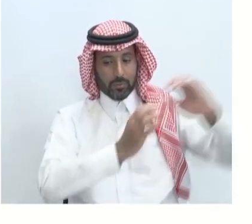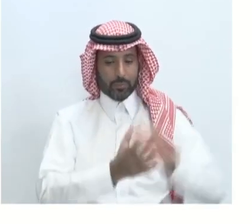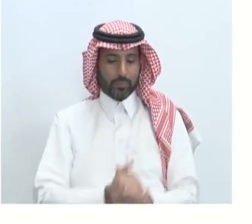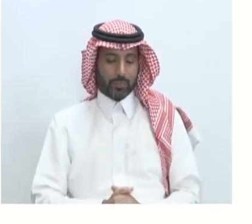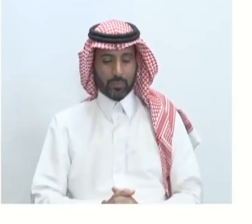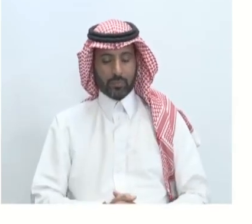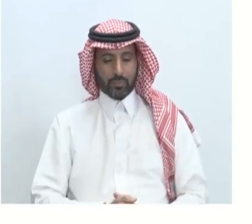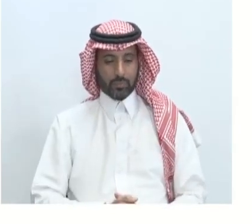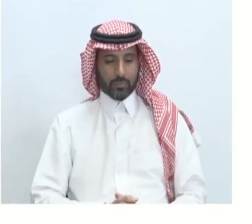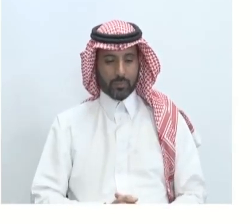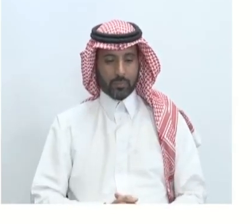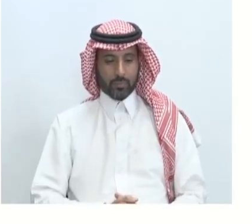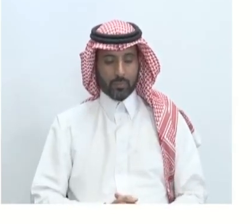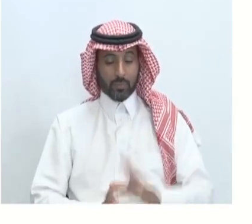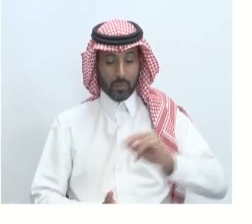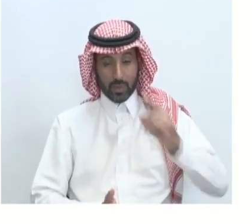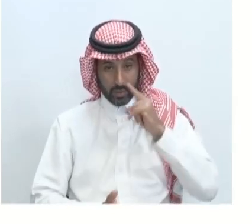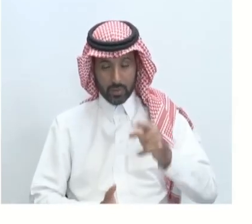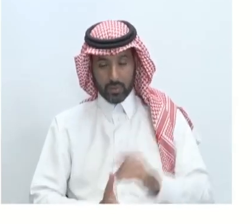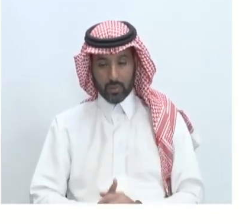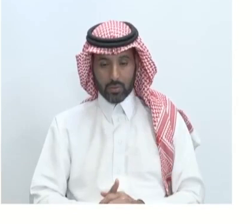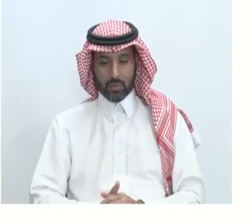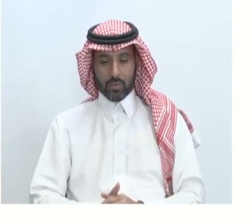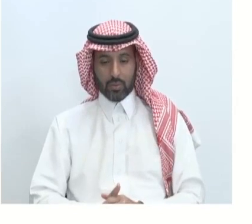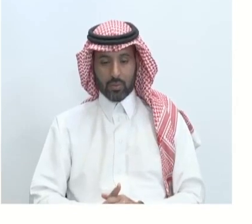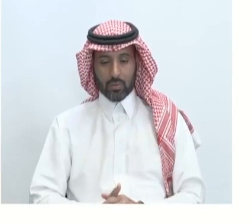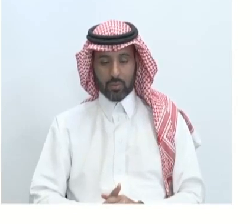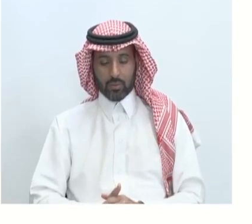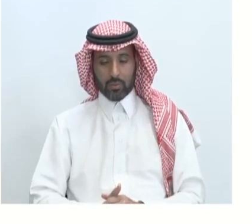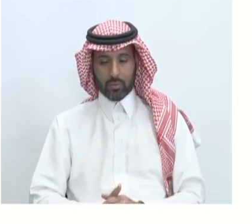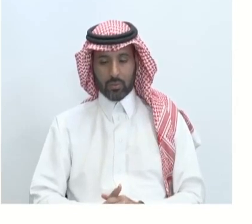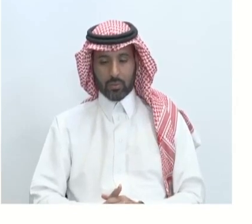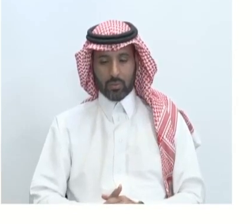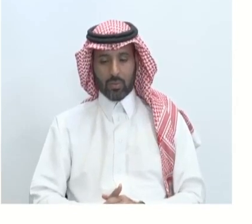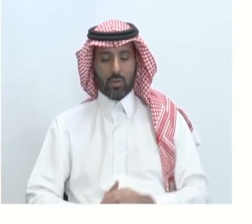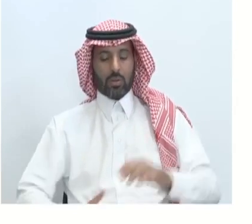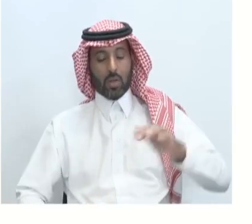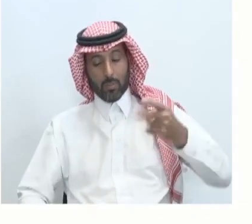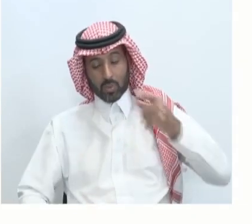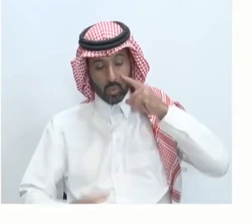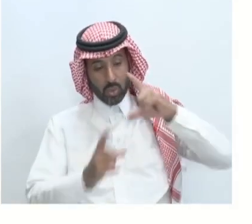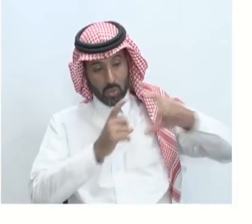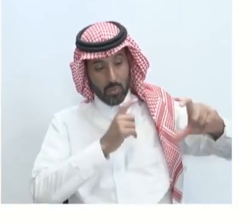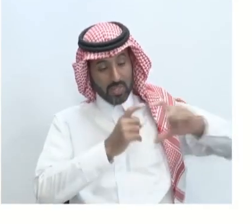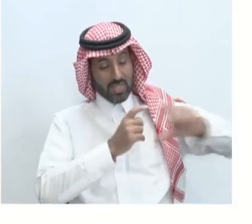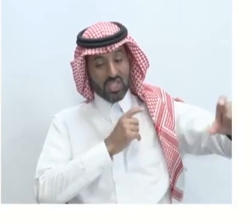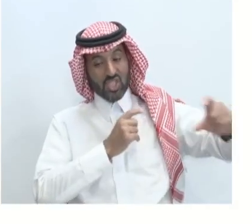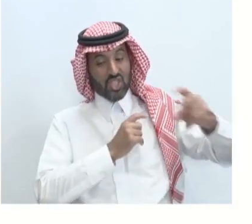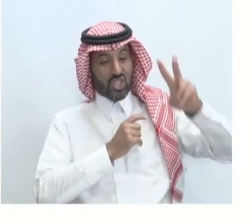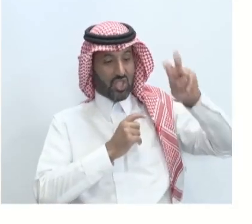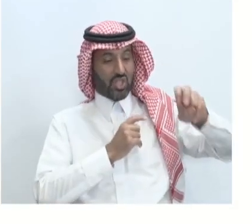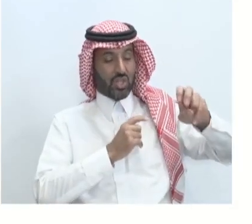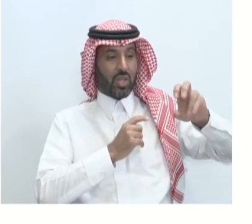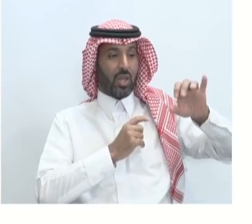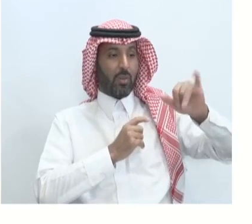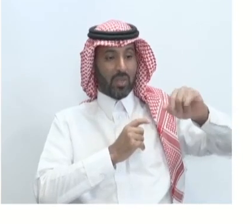المنظار وكمثال على ذلك تلسكوب مرسد جكس الذي يبلغ طول انبوبت حوالي 20